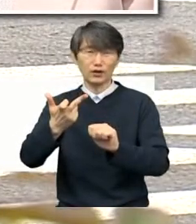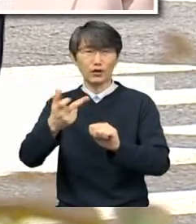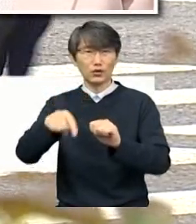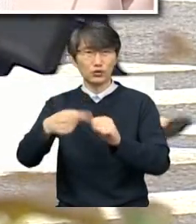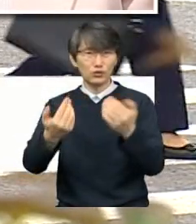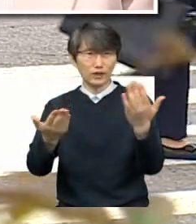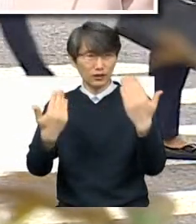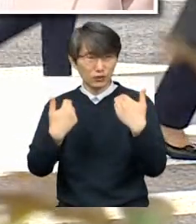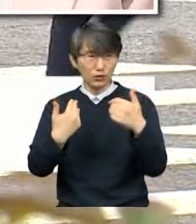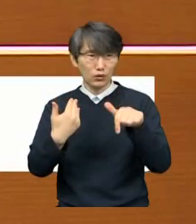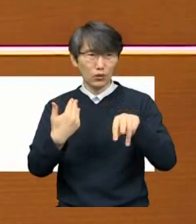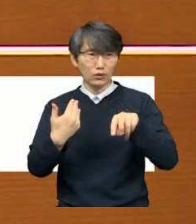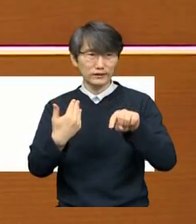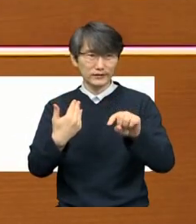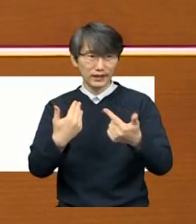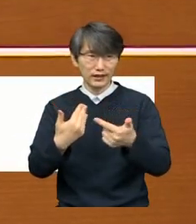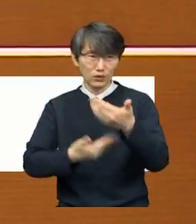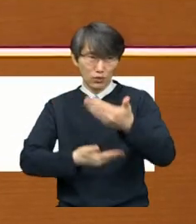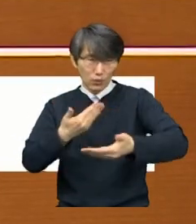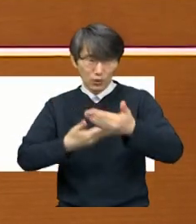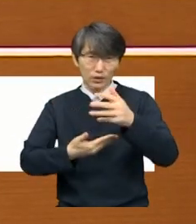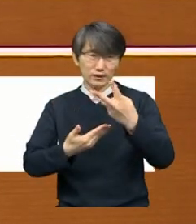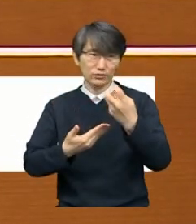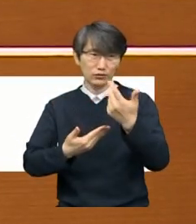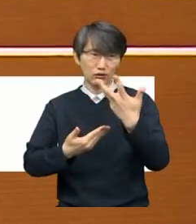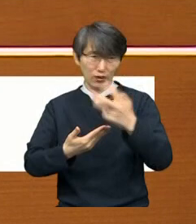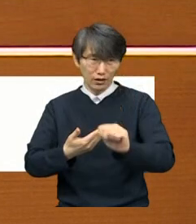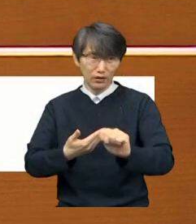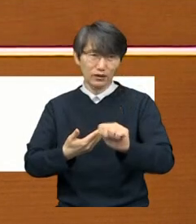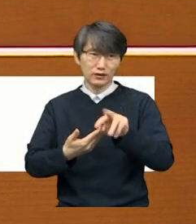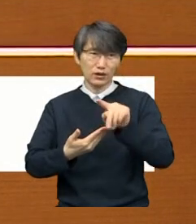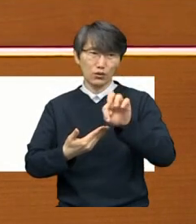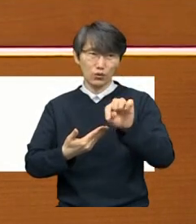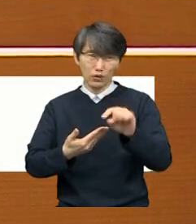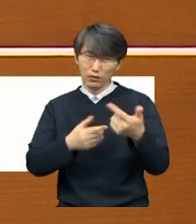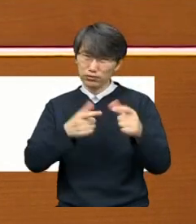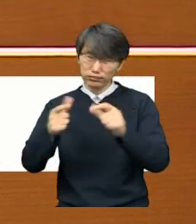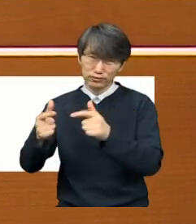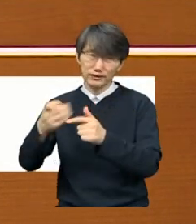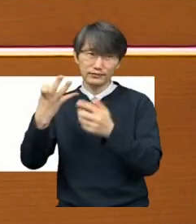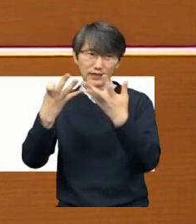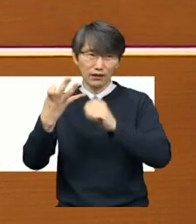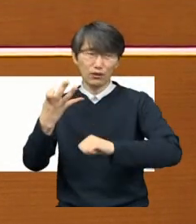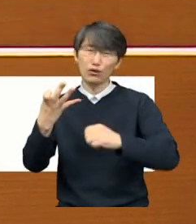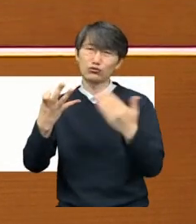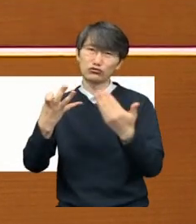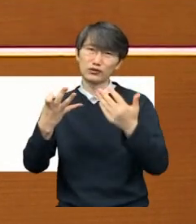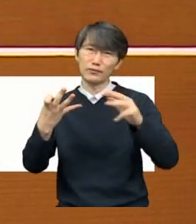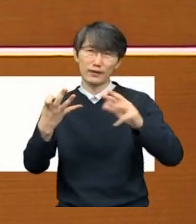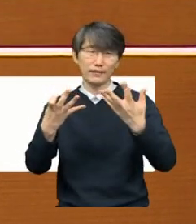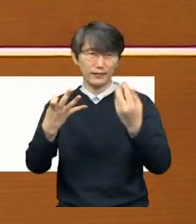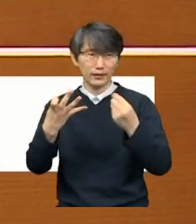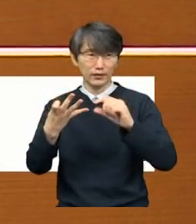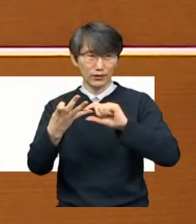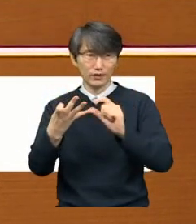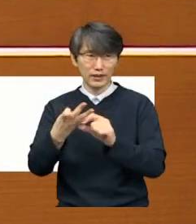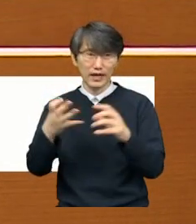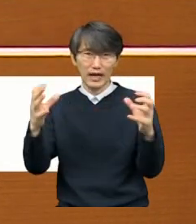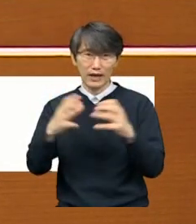36억 2,600만 원, 성원산대교 기후 친화권 공원 정비에 14억 9,800만 원 등